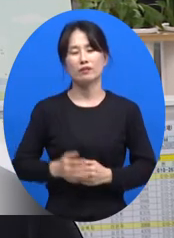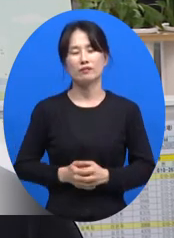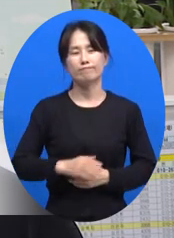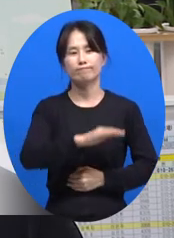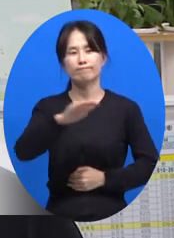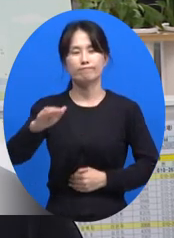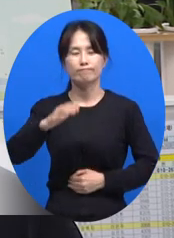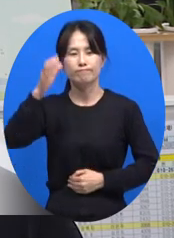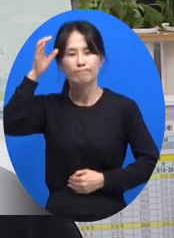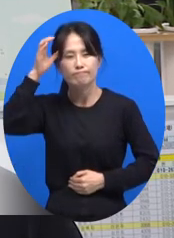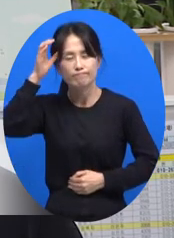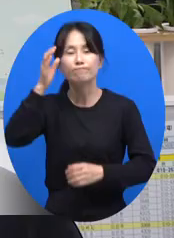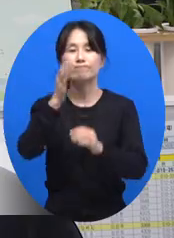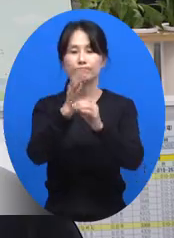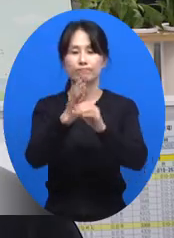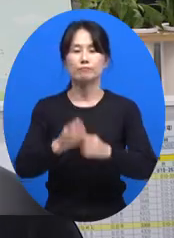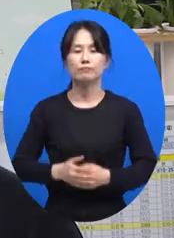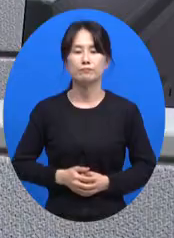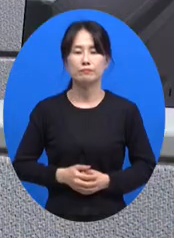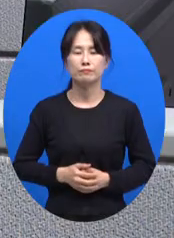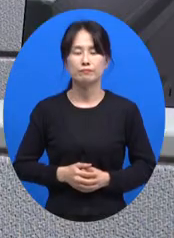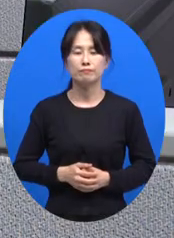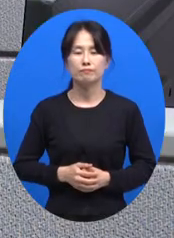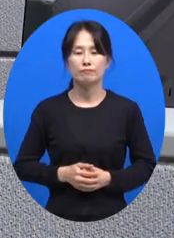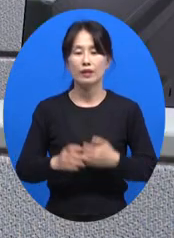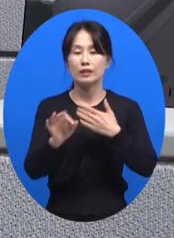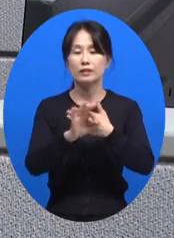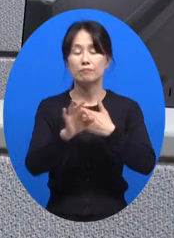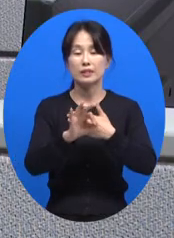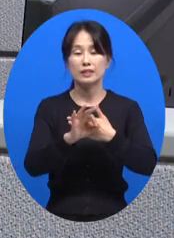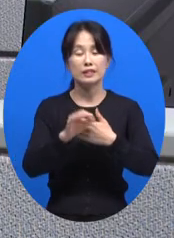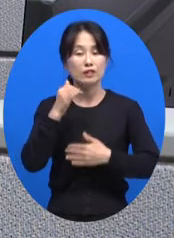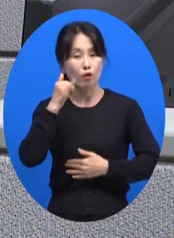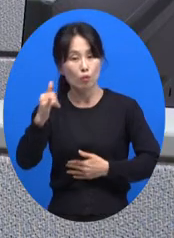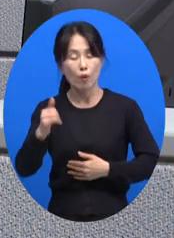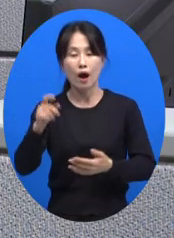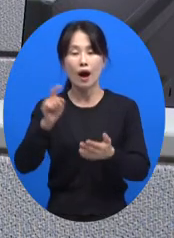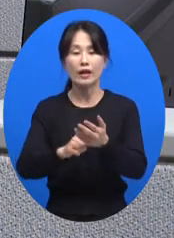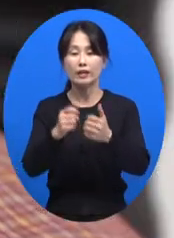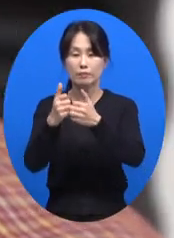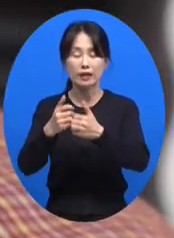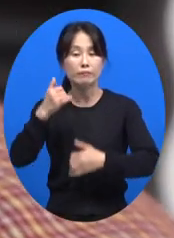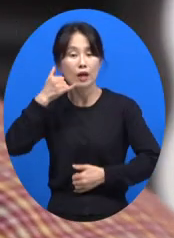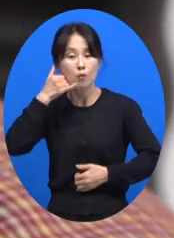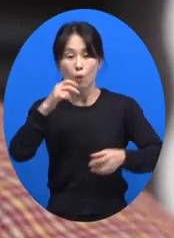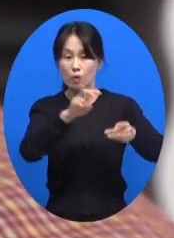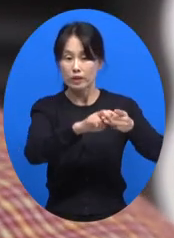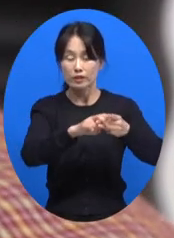되기를 저희가 이제 고대하고 있습니다. 임시 한라인과 120 긴급복지 상담